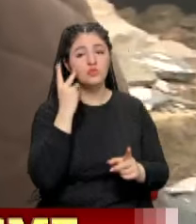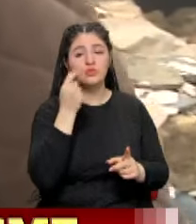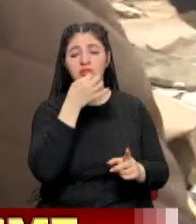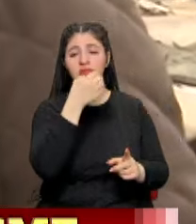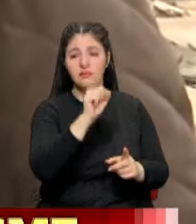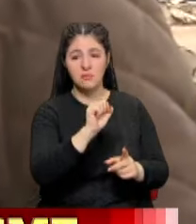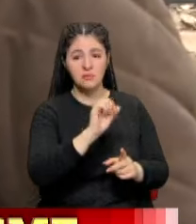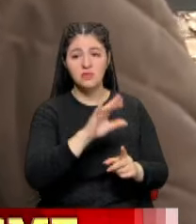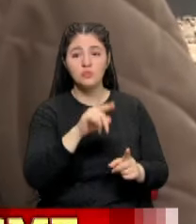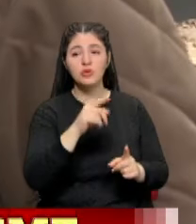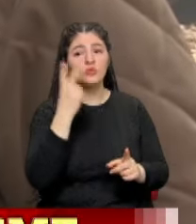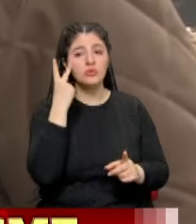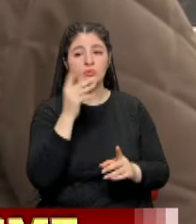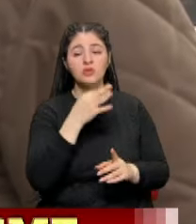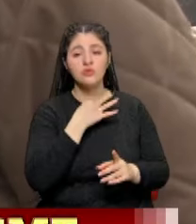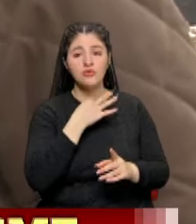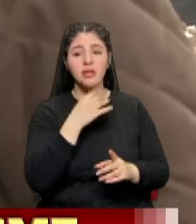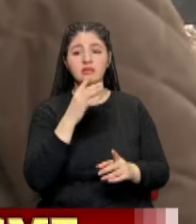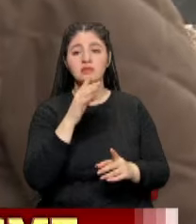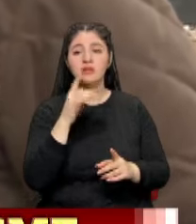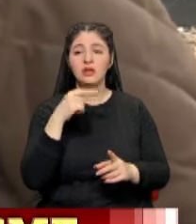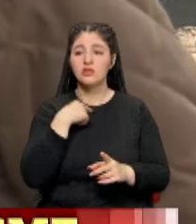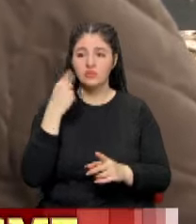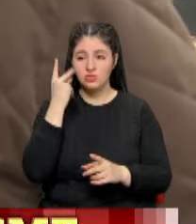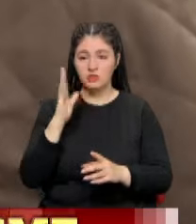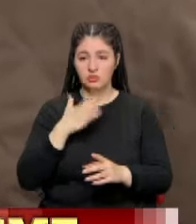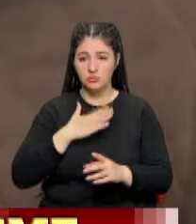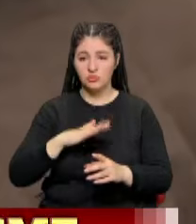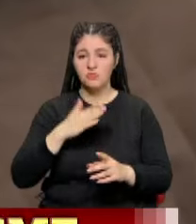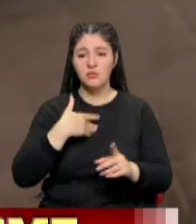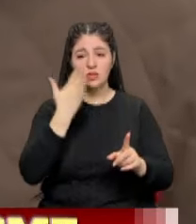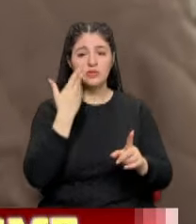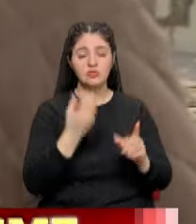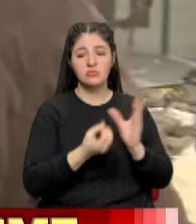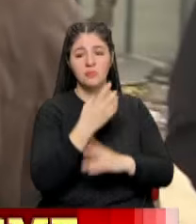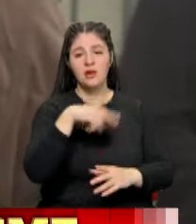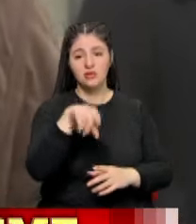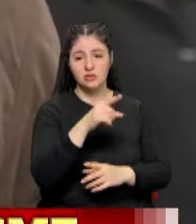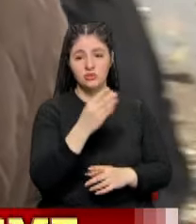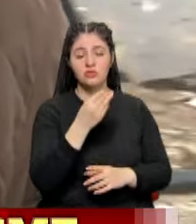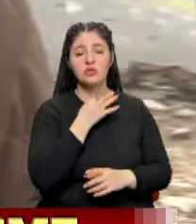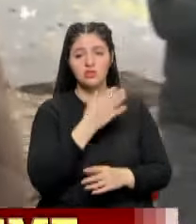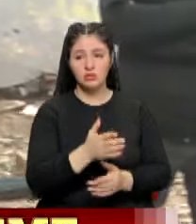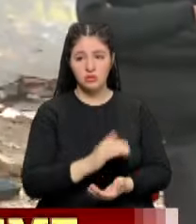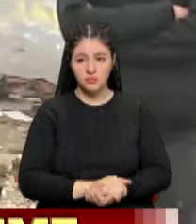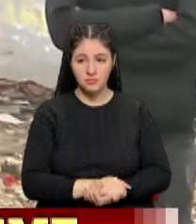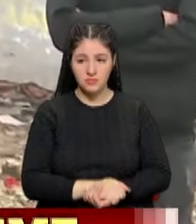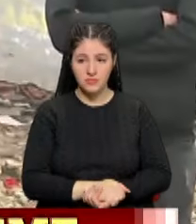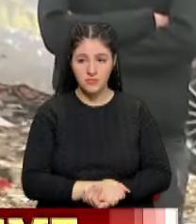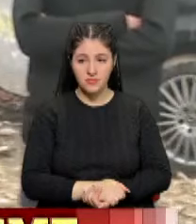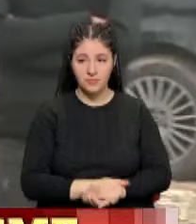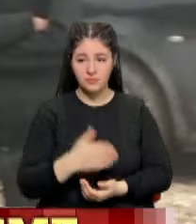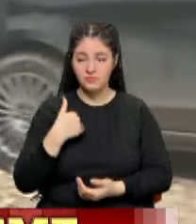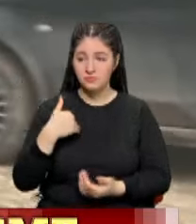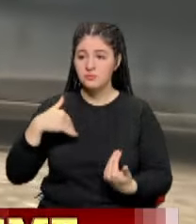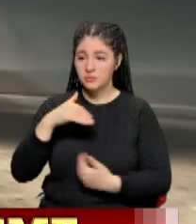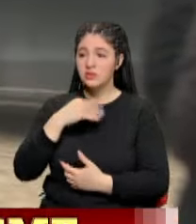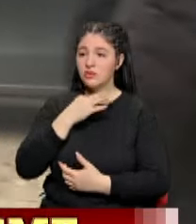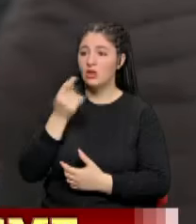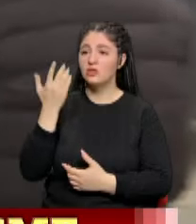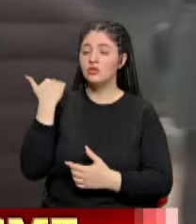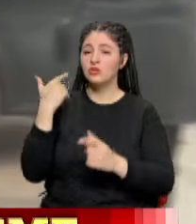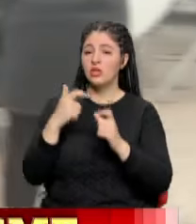Burayı kesinlikle unutmayın. Lütfen çok asla rica ediyorum. Buradayız. Ben izliyorum sabahları sizi. Çok teşekkür ederim. Teşekkür ederiz. Az